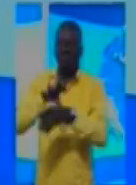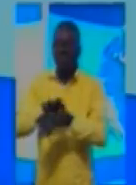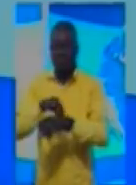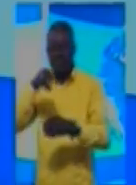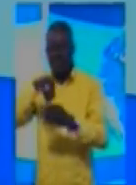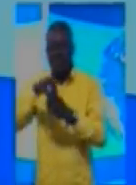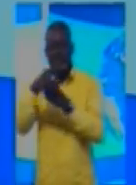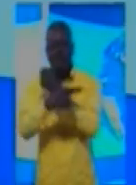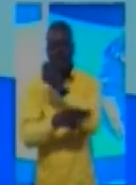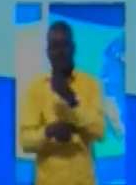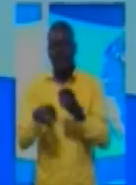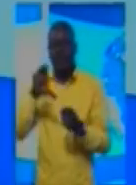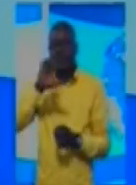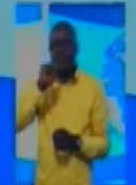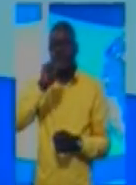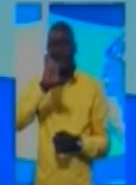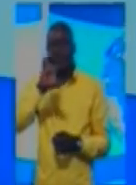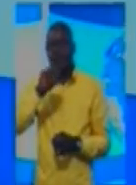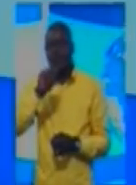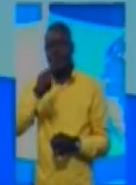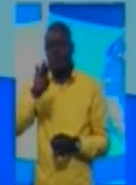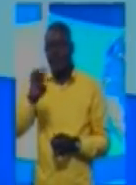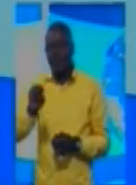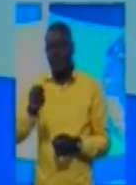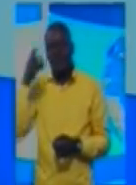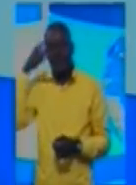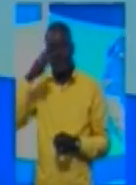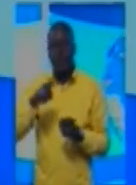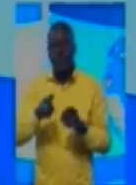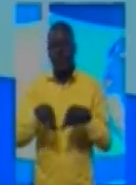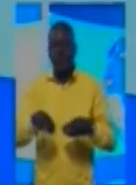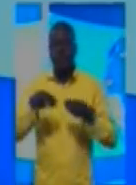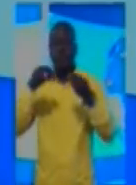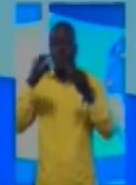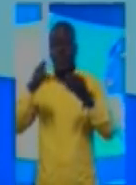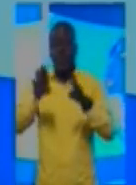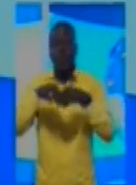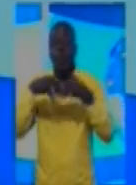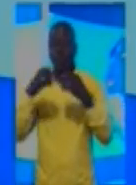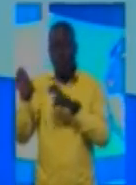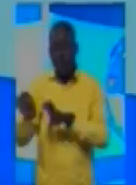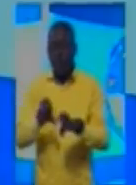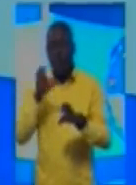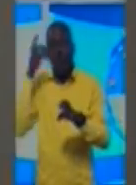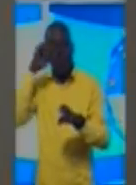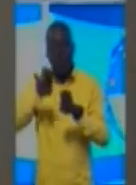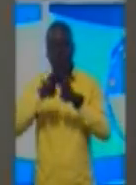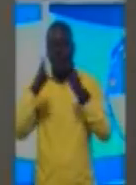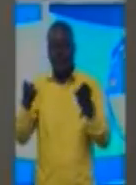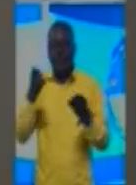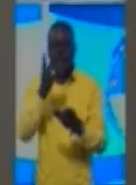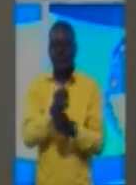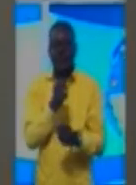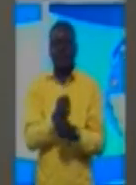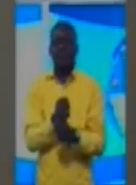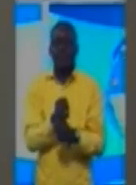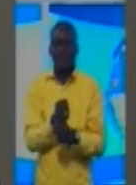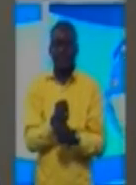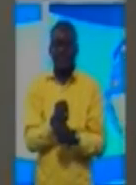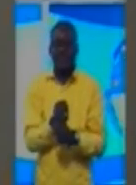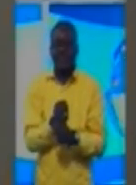la région des Cascades. Jérôme Tendano nous précise l'ambiance au lancement des travaux. Vous pouvez venir prendre donc